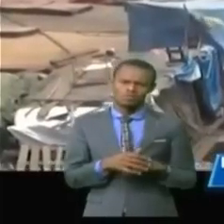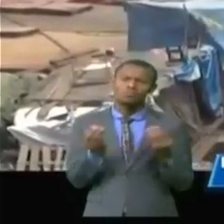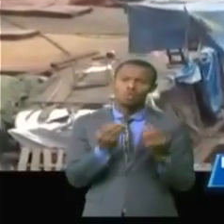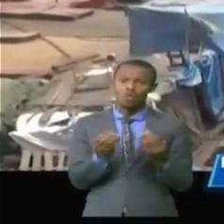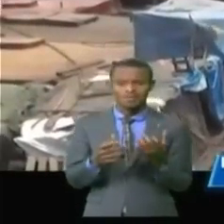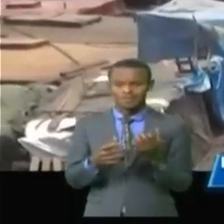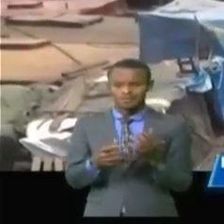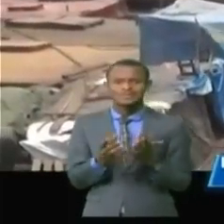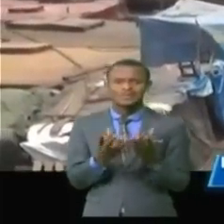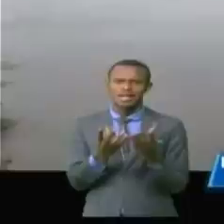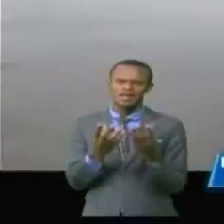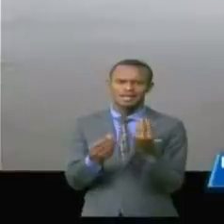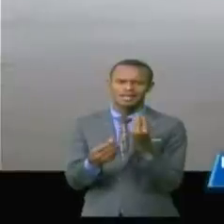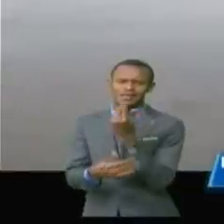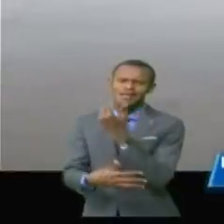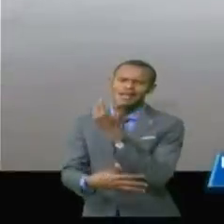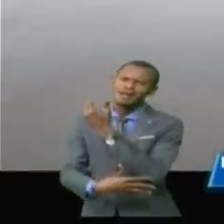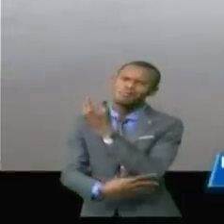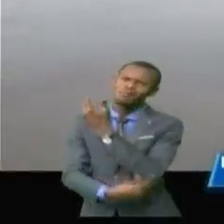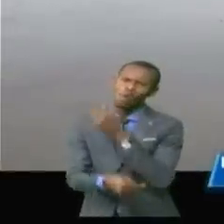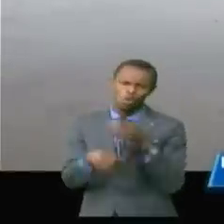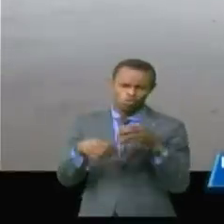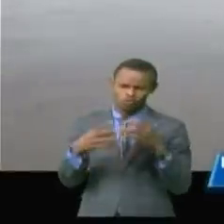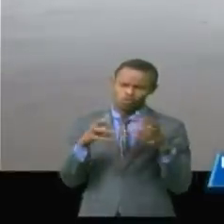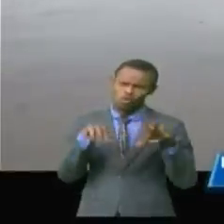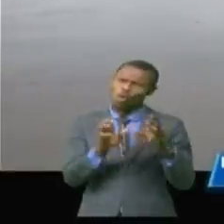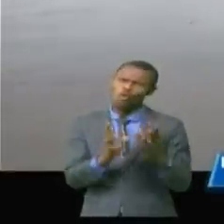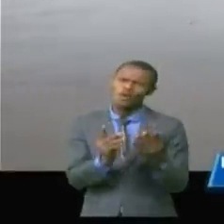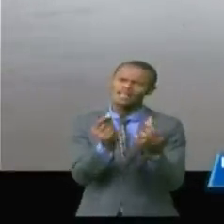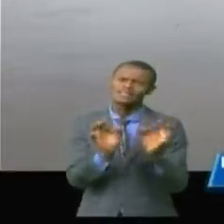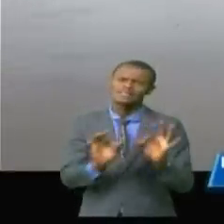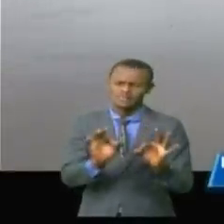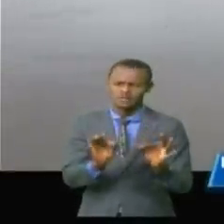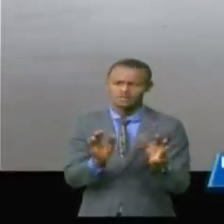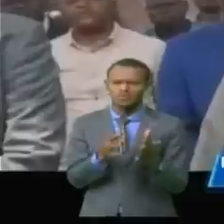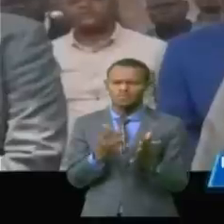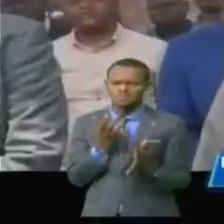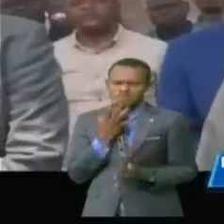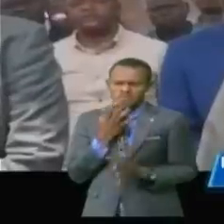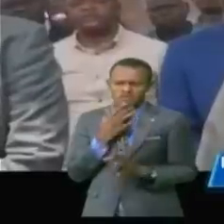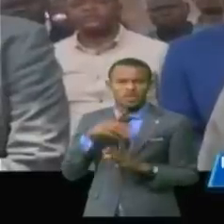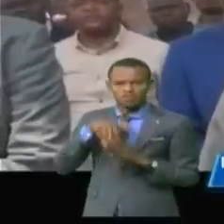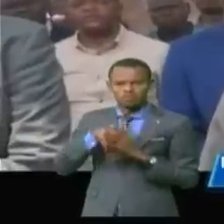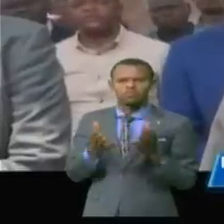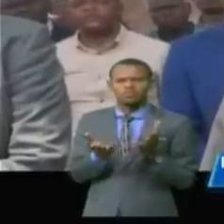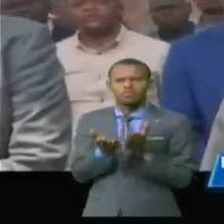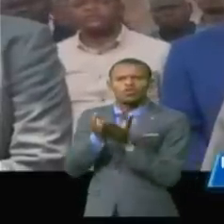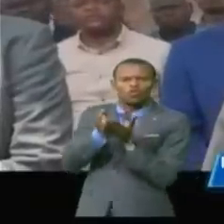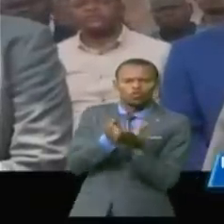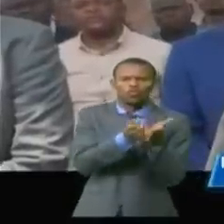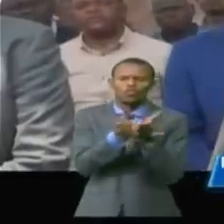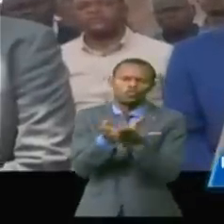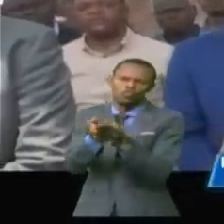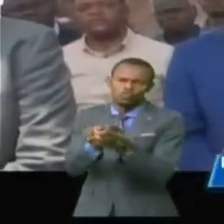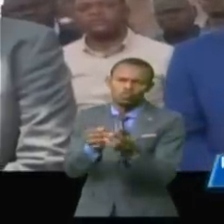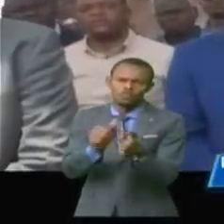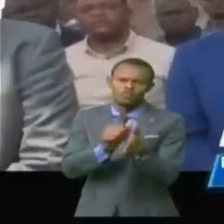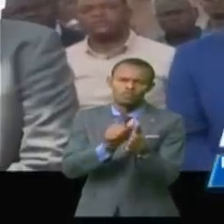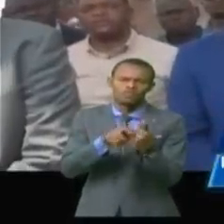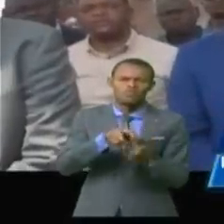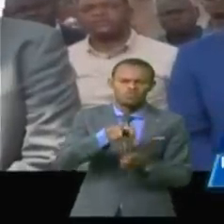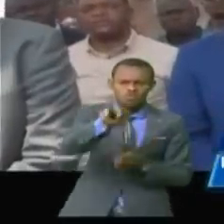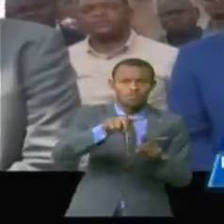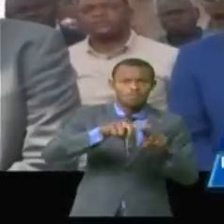en non-conformité avec les réglementations d'usage oblige. Au nom de son Excellence, Monsieur le Président de la République, chef de